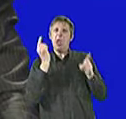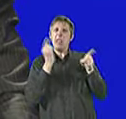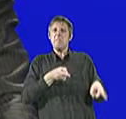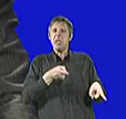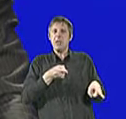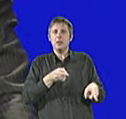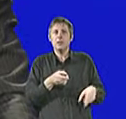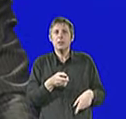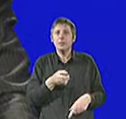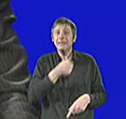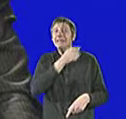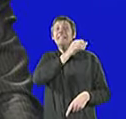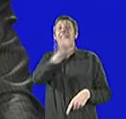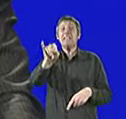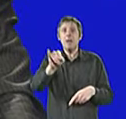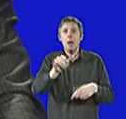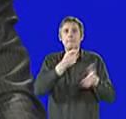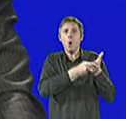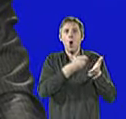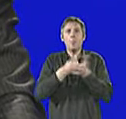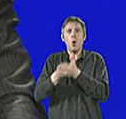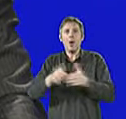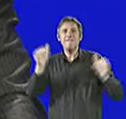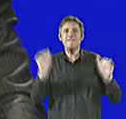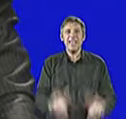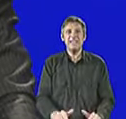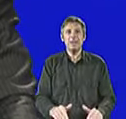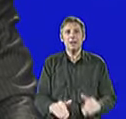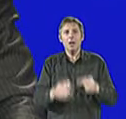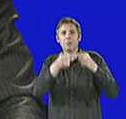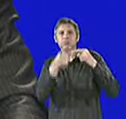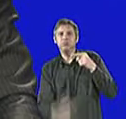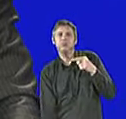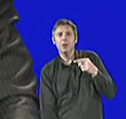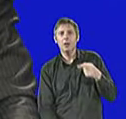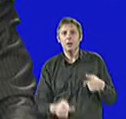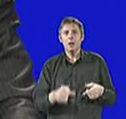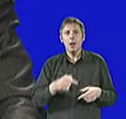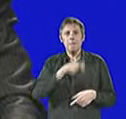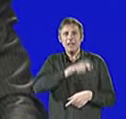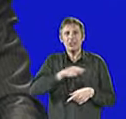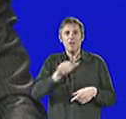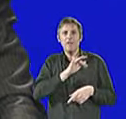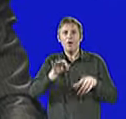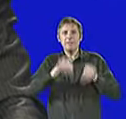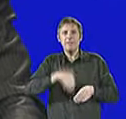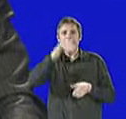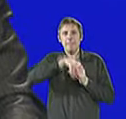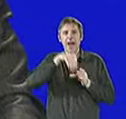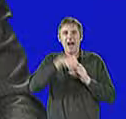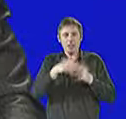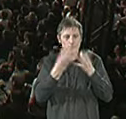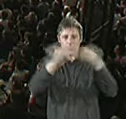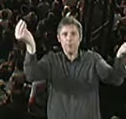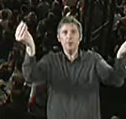Mais si les banques avaient fait faillite, c'est l'épargne des Français qui aurait disparu avec ces